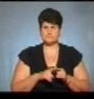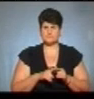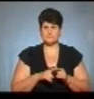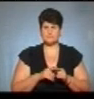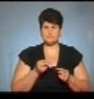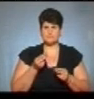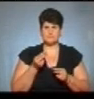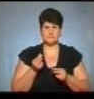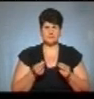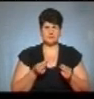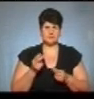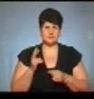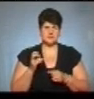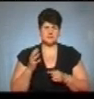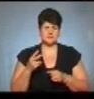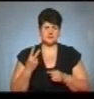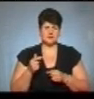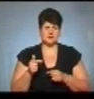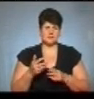ті 252 гривні, зняли.